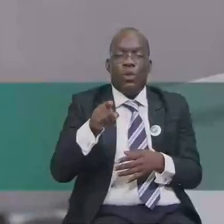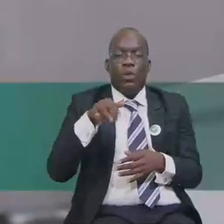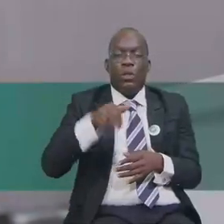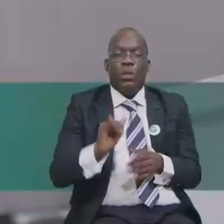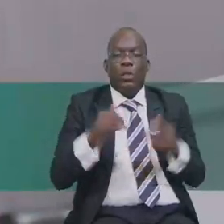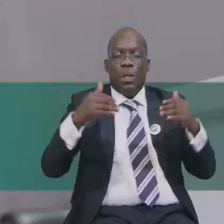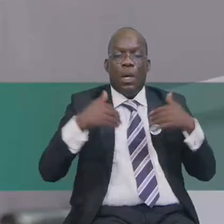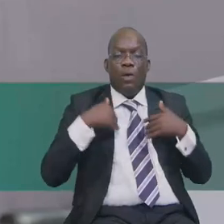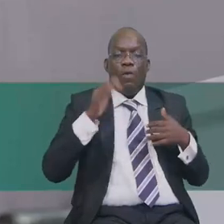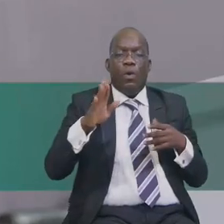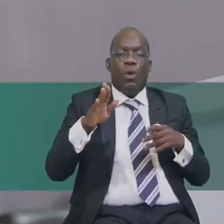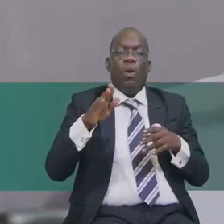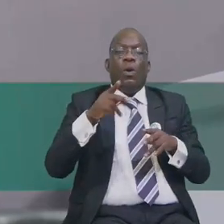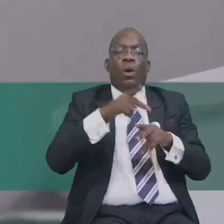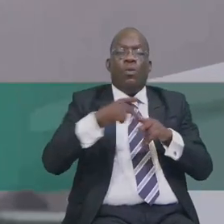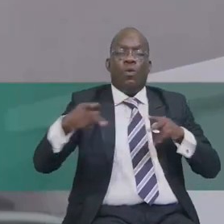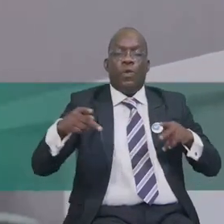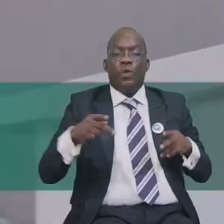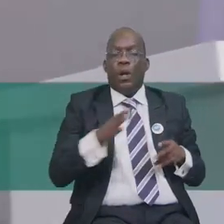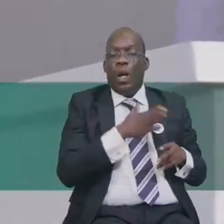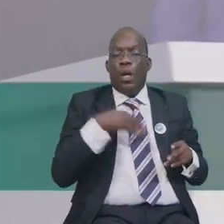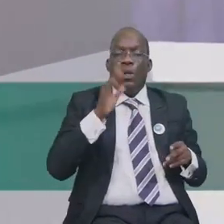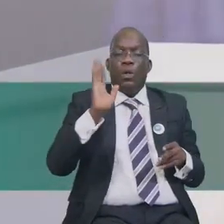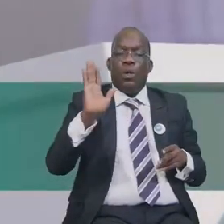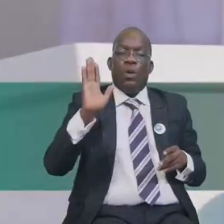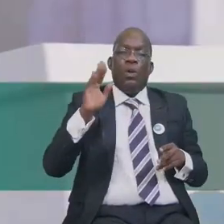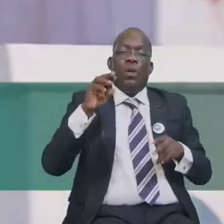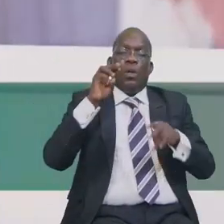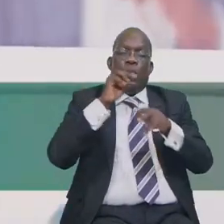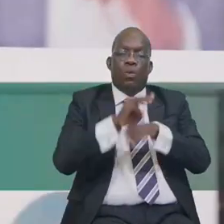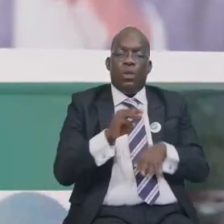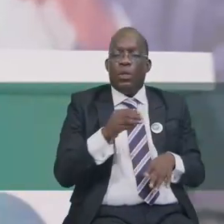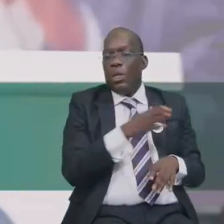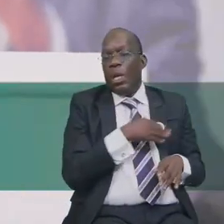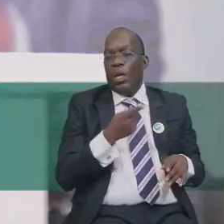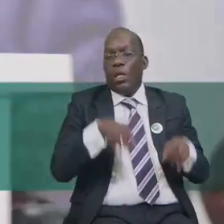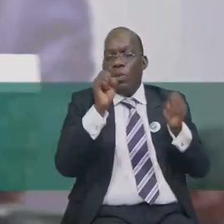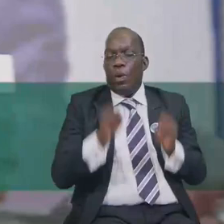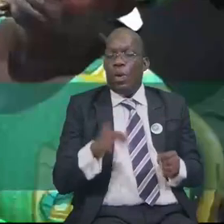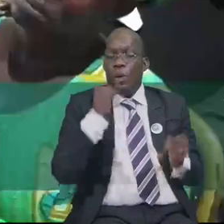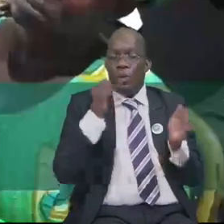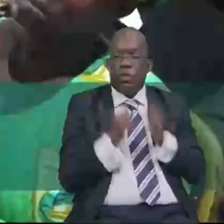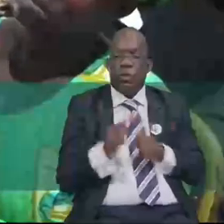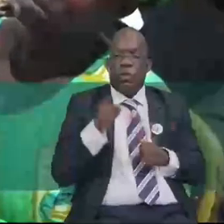ta profession et ton ministère. Et la puissance est avec toi à tout moment.